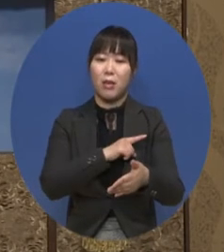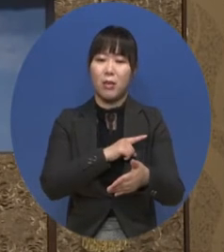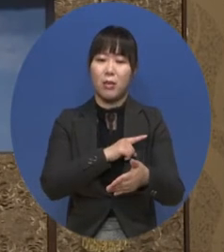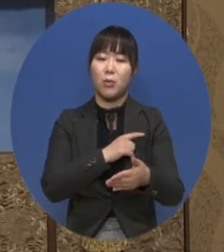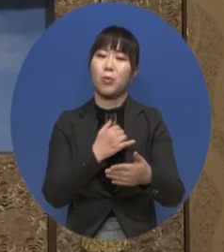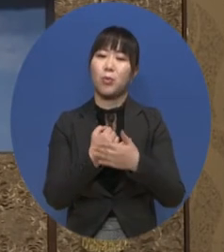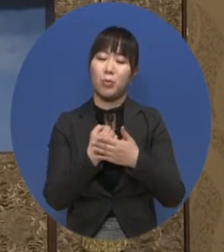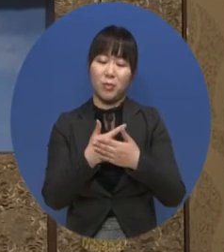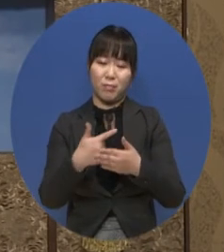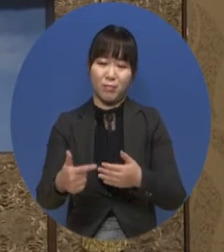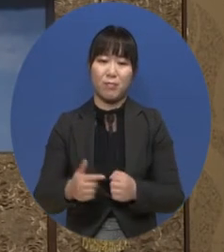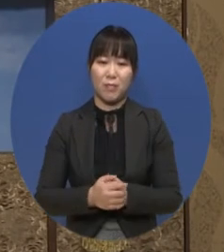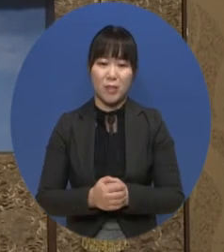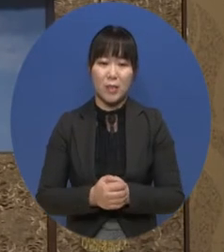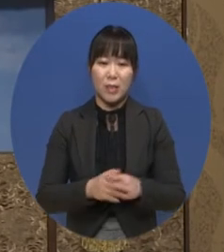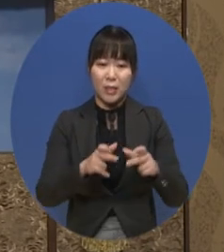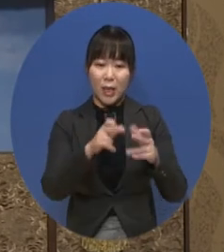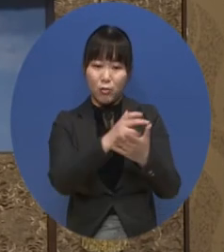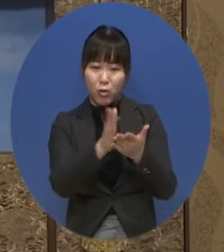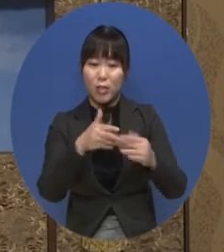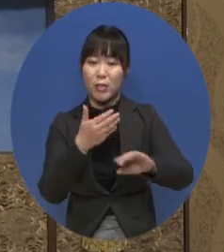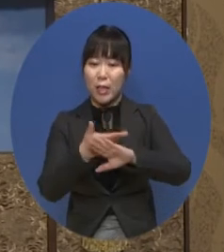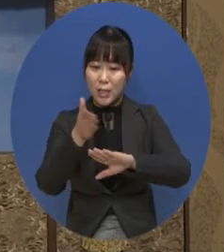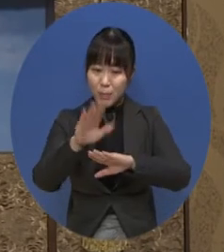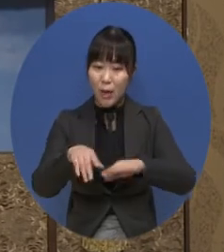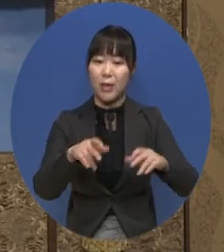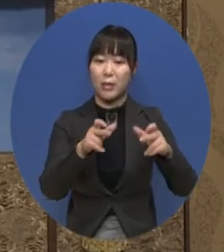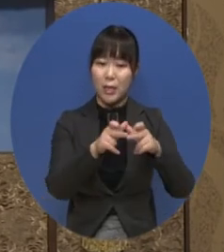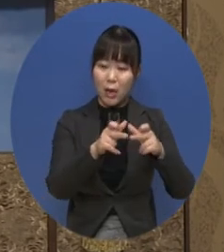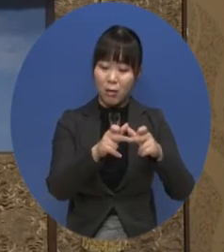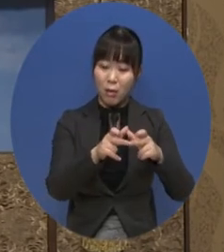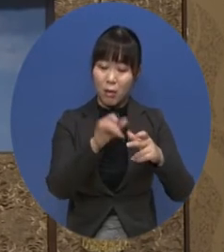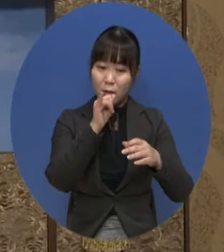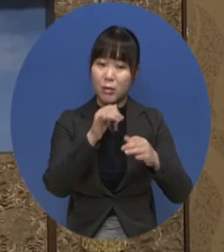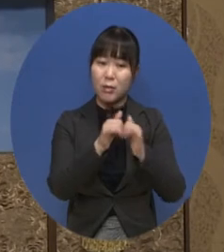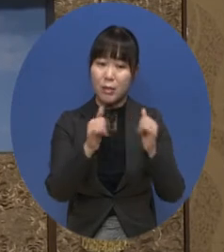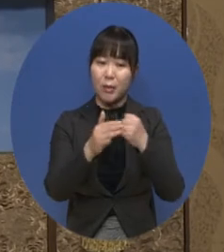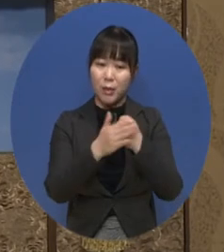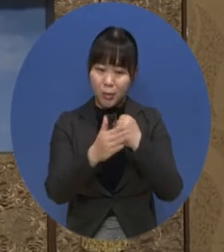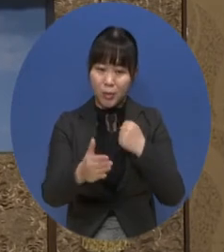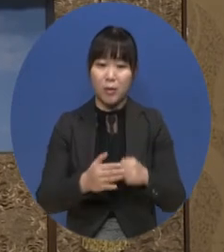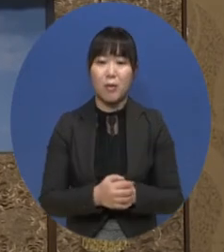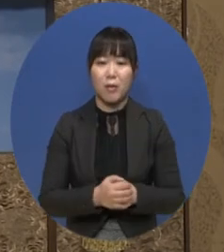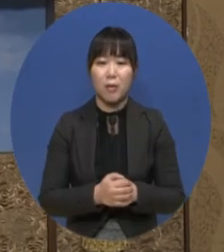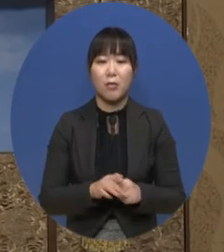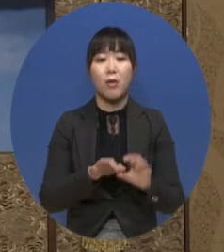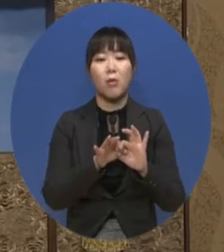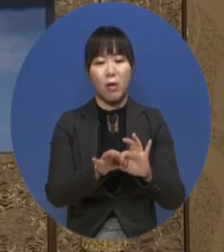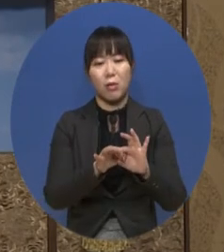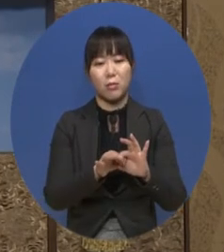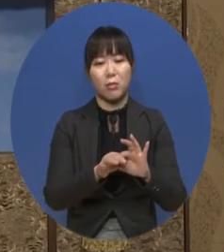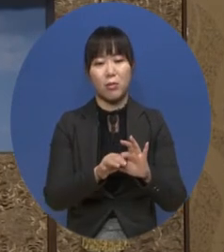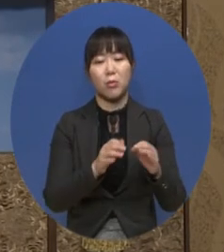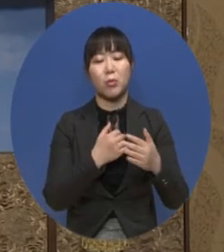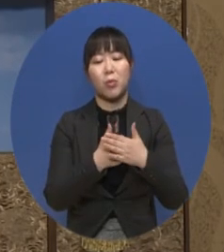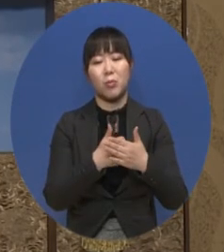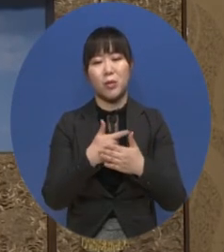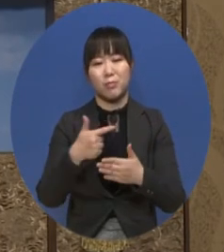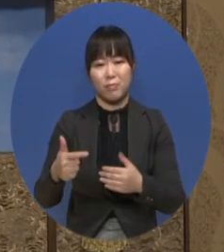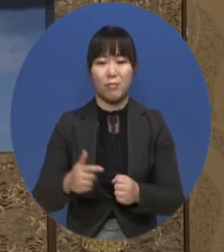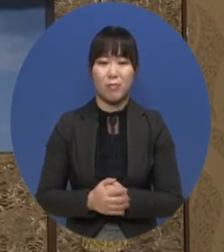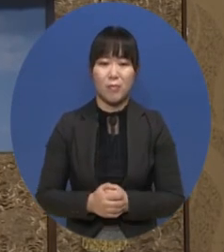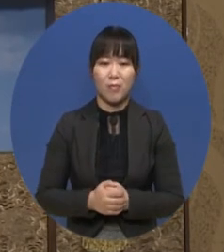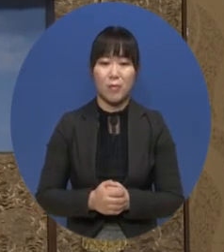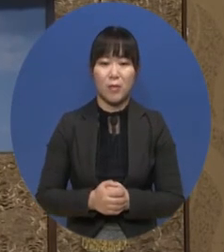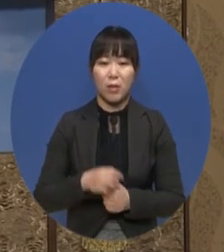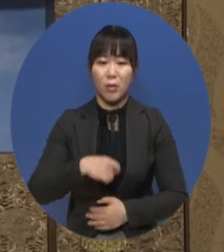멘토가 되는 거예요. 장애 그러니까요. 유형은 다르지만 같은 장애를 갖고 있는 사람이라서 그런 부분도 되게 큰 힘이 되는 거죠.